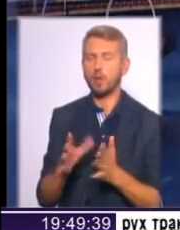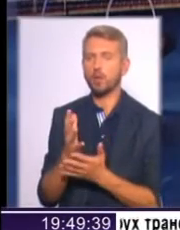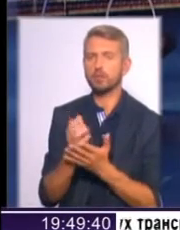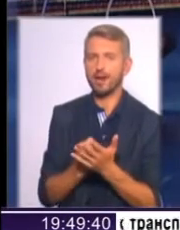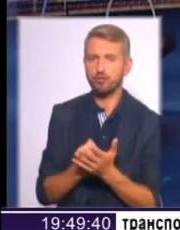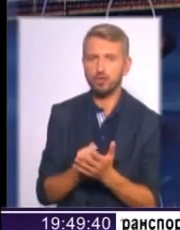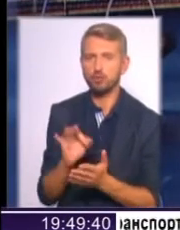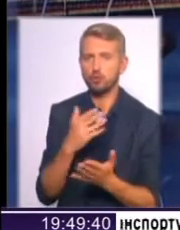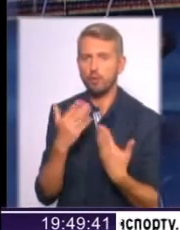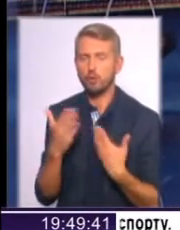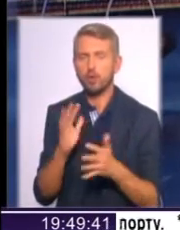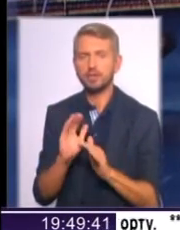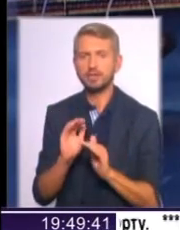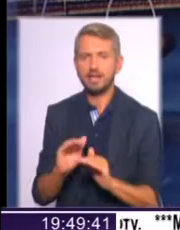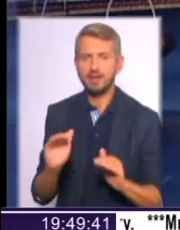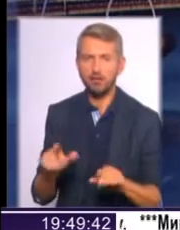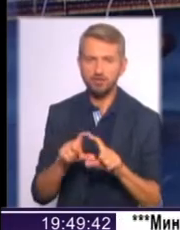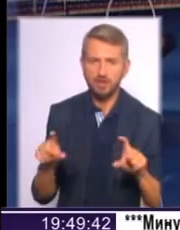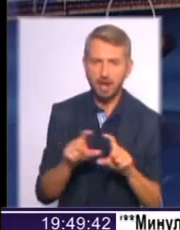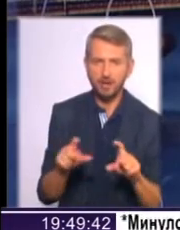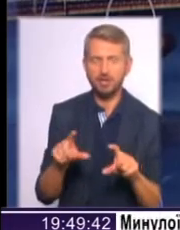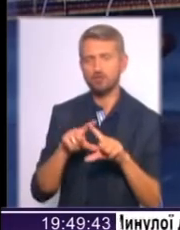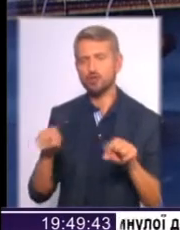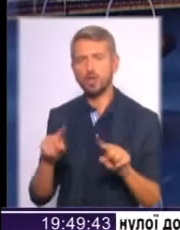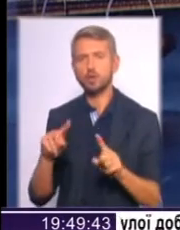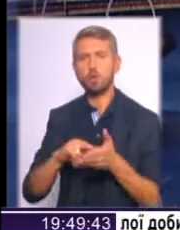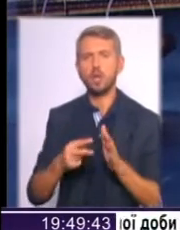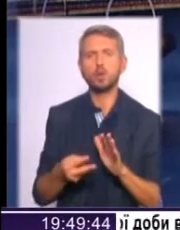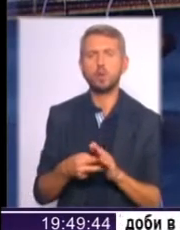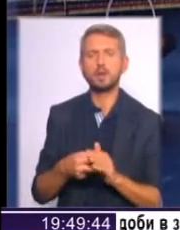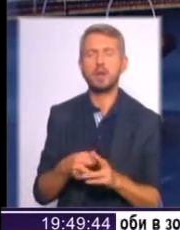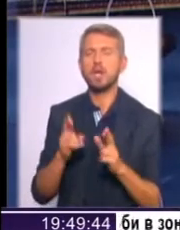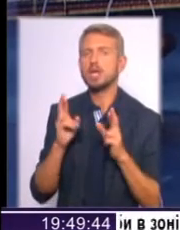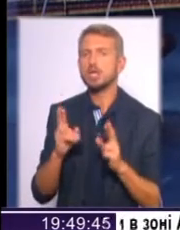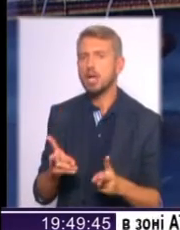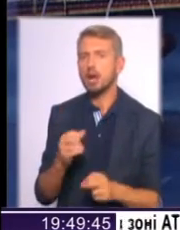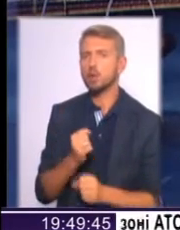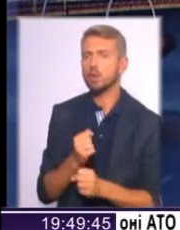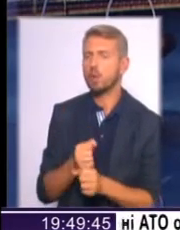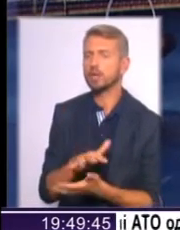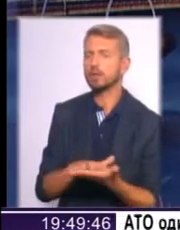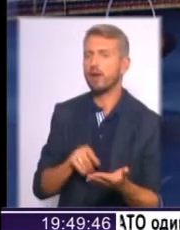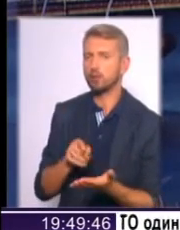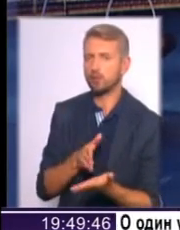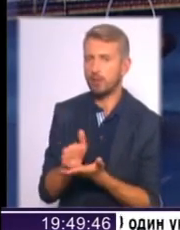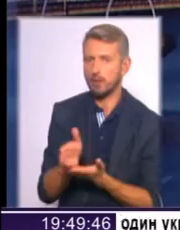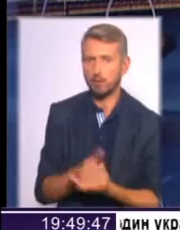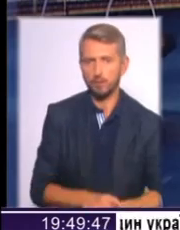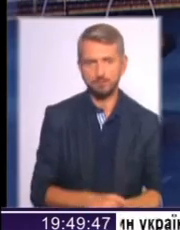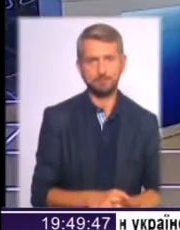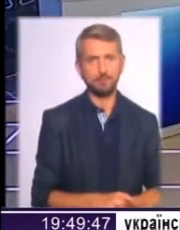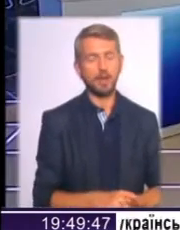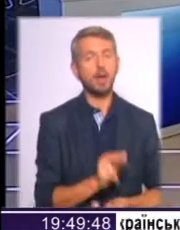стосовно дитячих закладів, шкіл, що планується, як взагалі робота триває в цьому напрямку? Прошу, будь ласка.